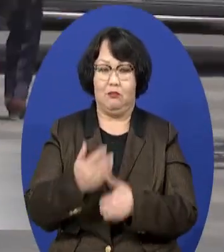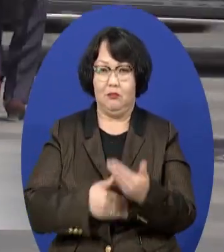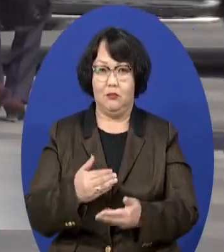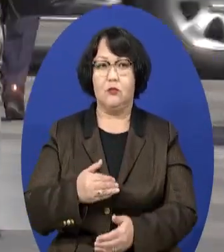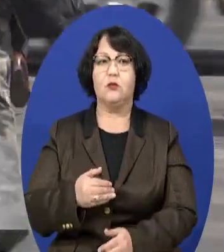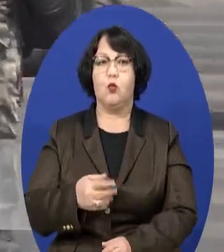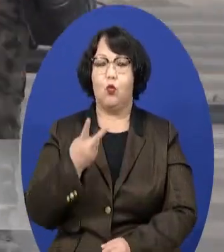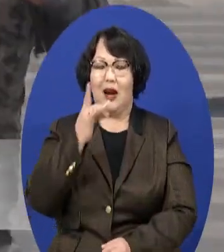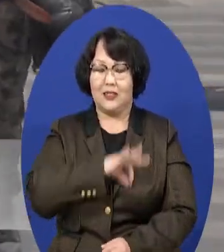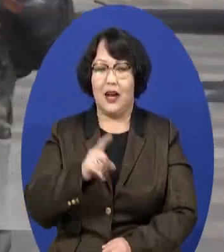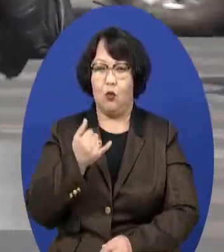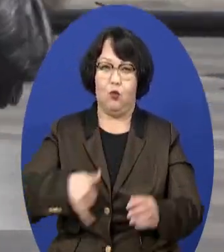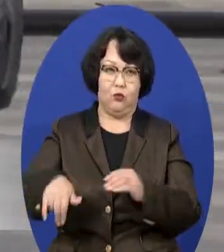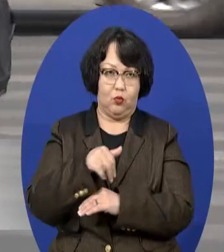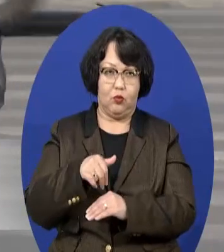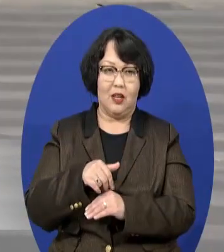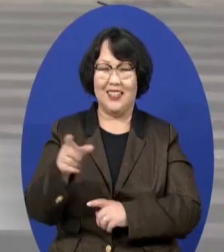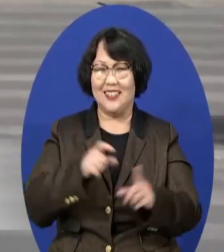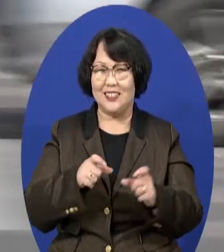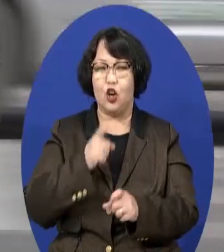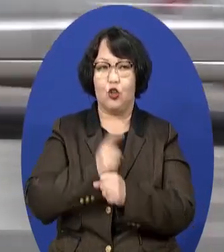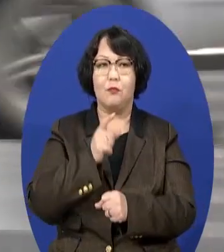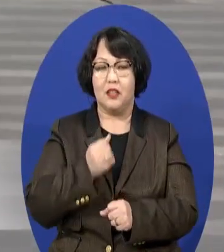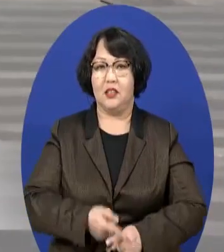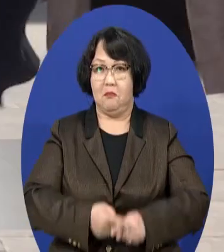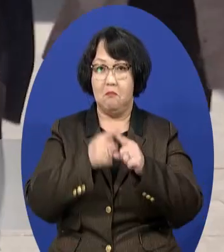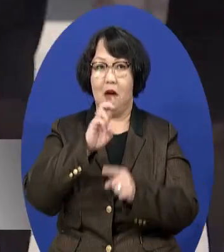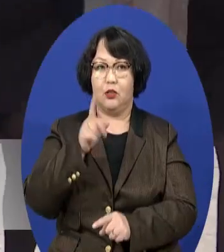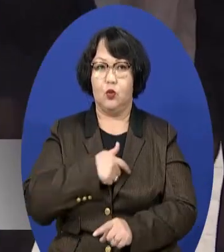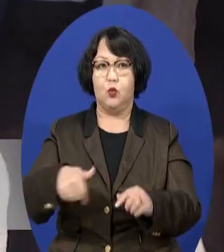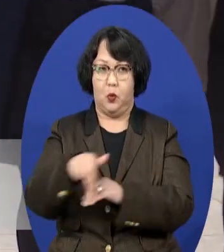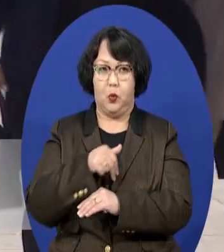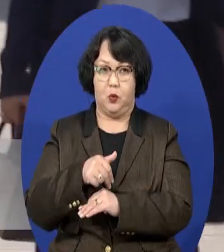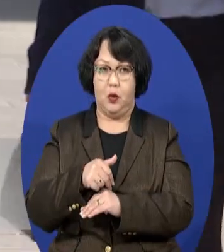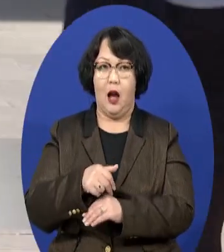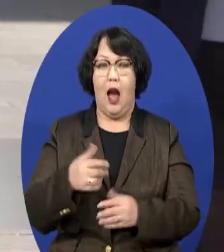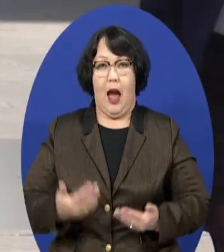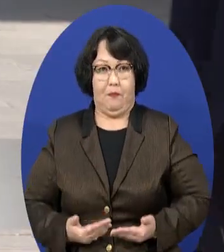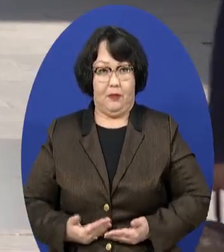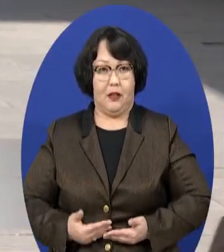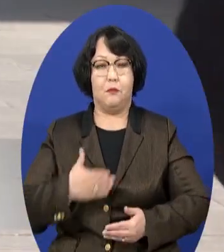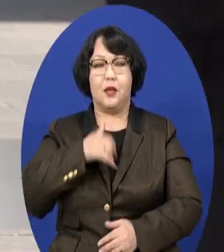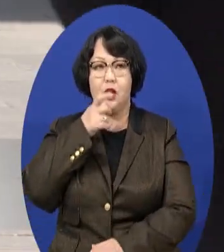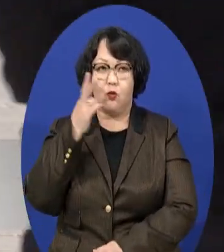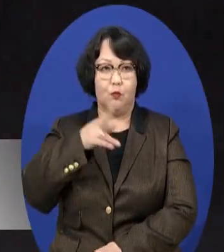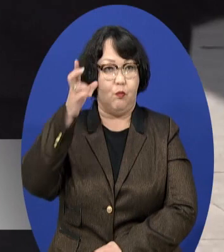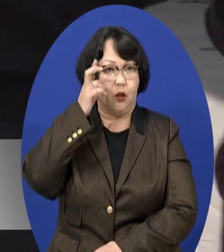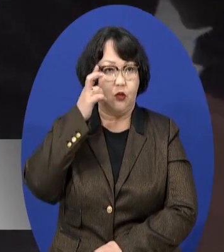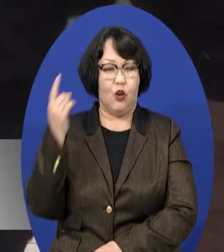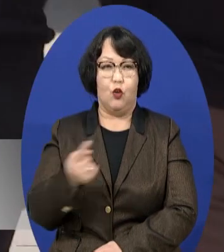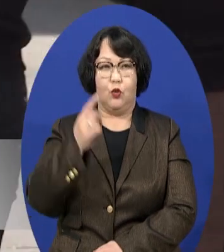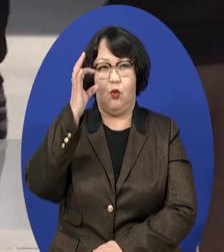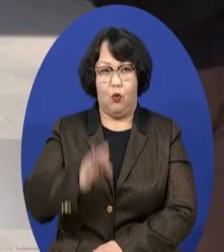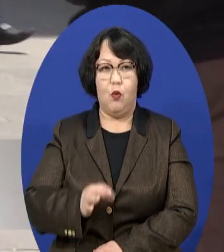бол эдийн засаг хөдөлмөр эрхлэлт нь өсөлттэй дүүргээр Баян зүрх нэрлэгдлээ. Харин амжиргаа эрүүл мэнд боловсролын төвшин өндөр